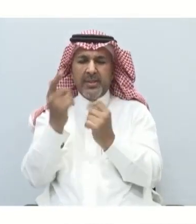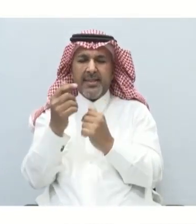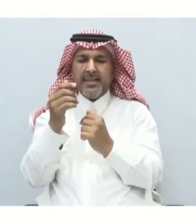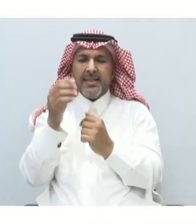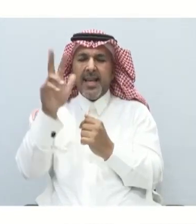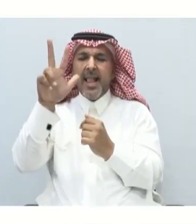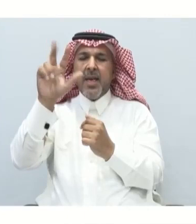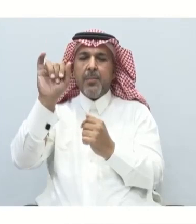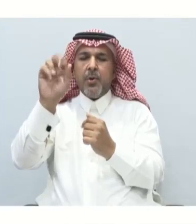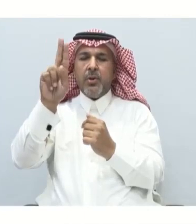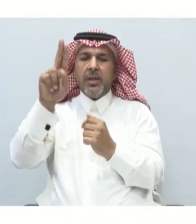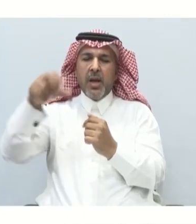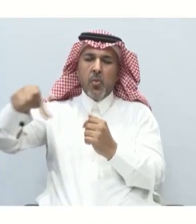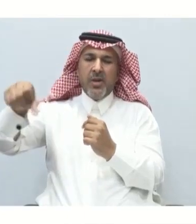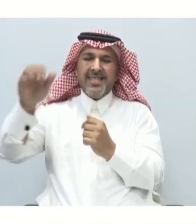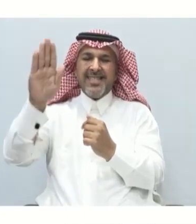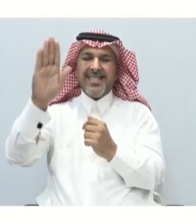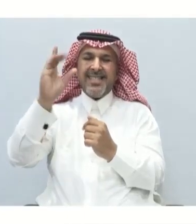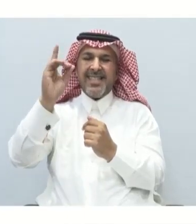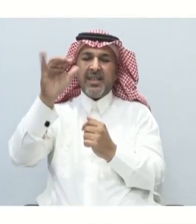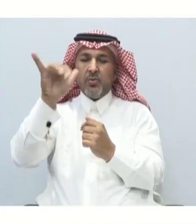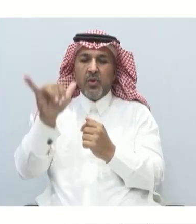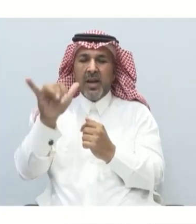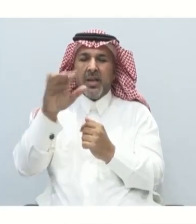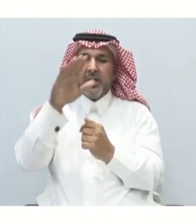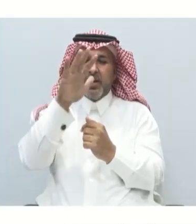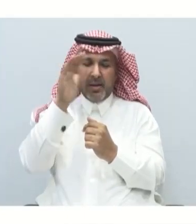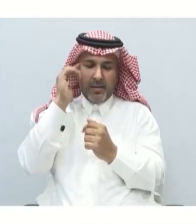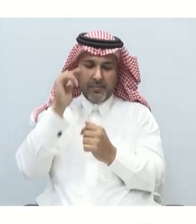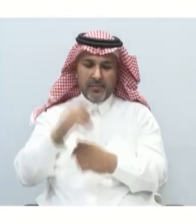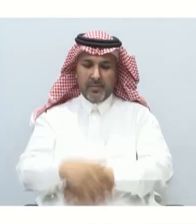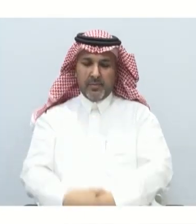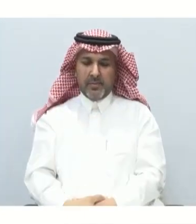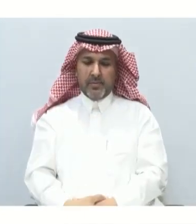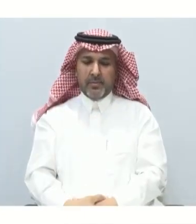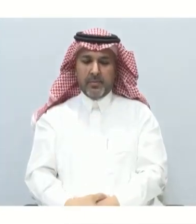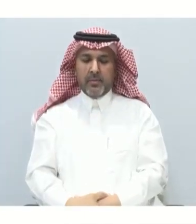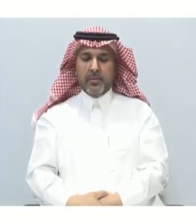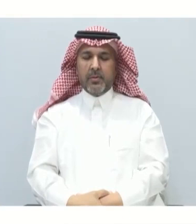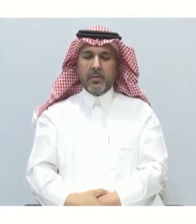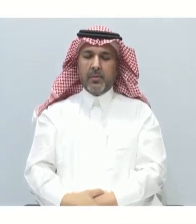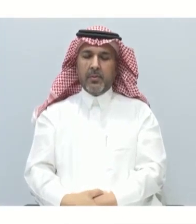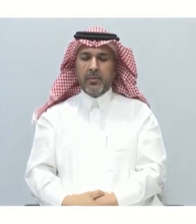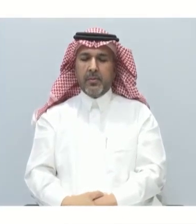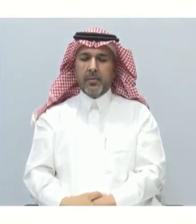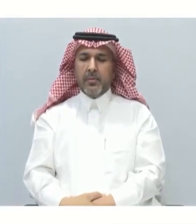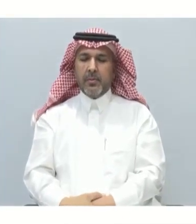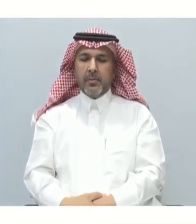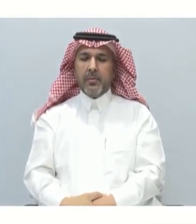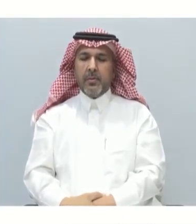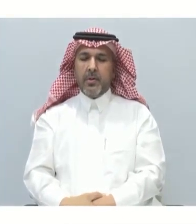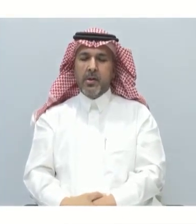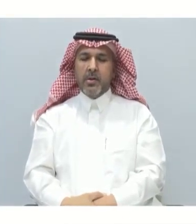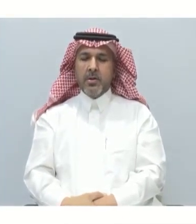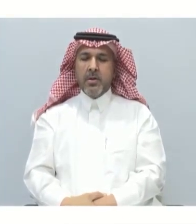عباره عن واي بار اللي هو متوسط الواي ناقصا ام في اكس بار بهذا الشكل فانا ابغى اطلع